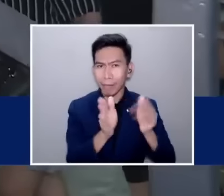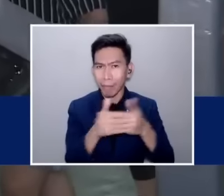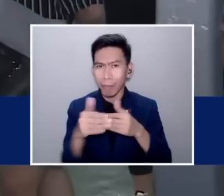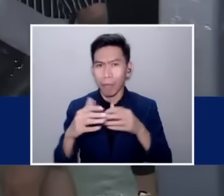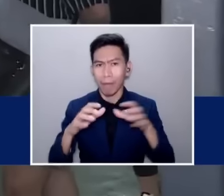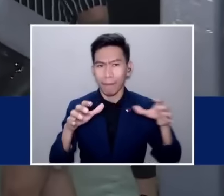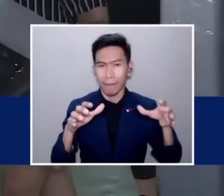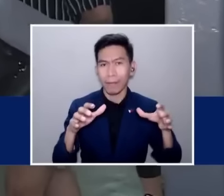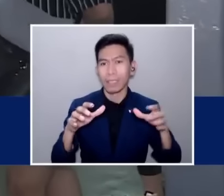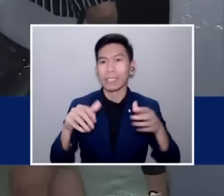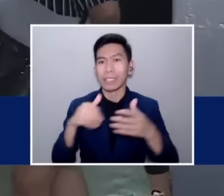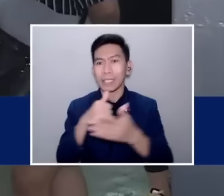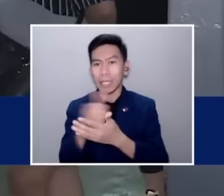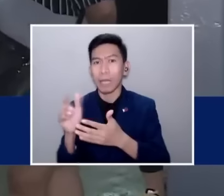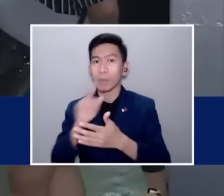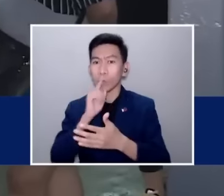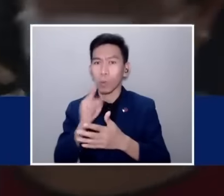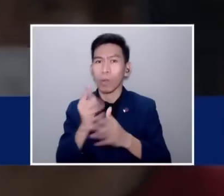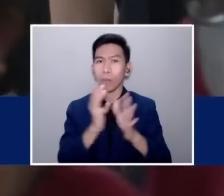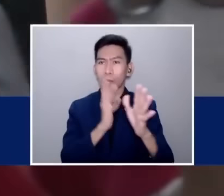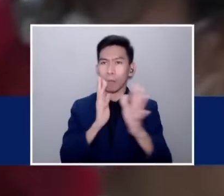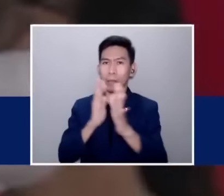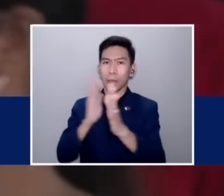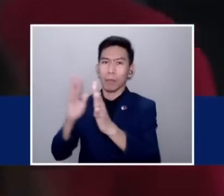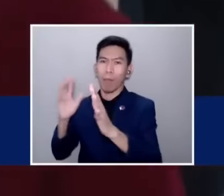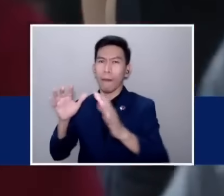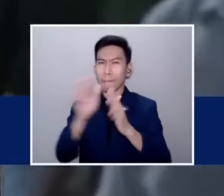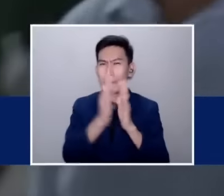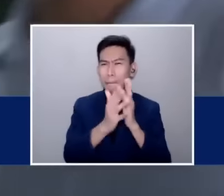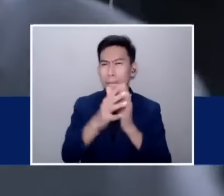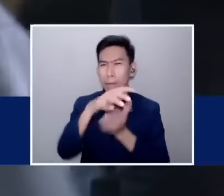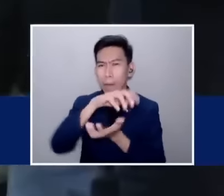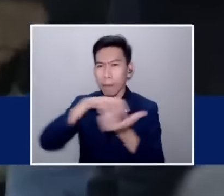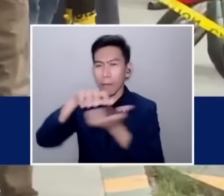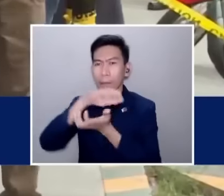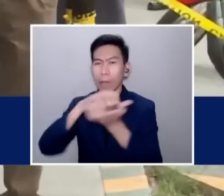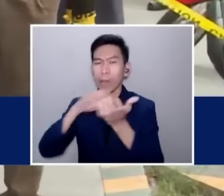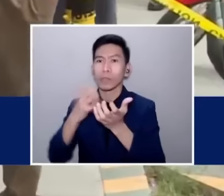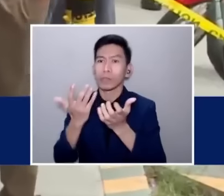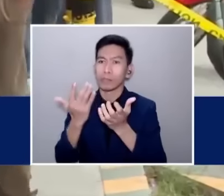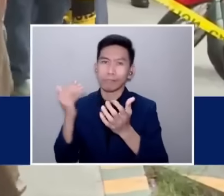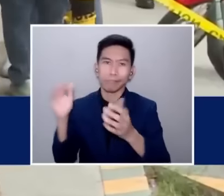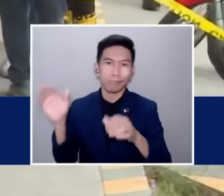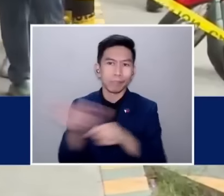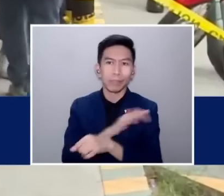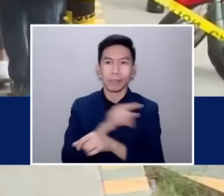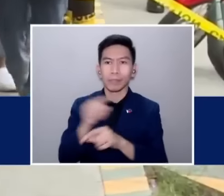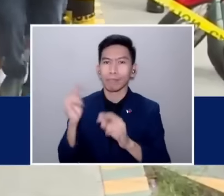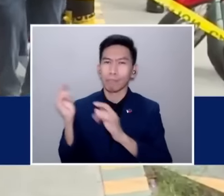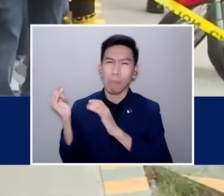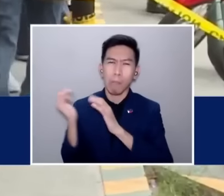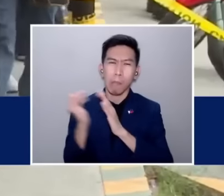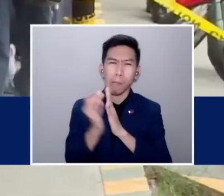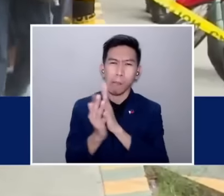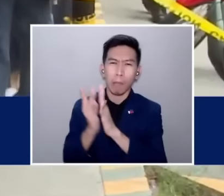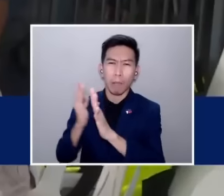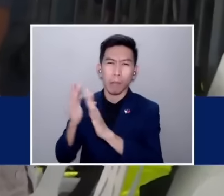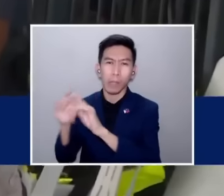ang magkakaibang cluster kaya mabilis na napuno ang parking lot sa gate 4 ng eskwelahan. Bandang tanghali nang maayos na ang